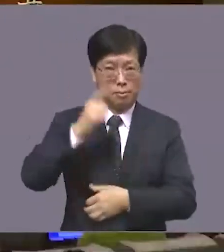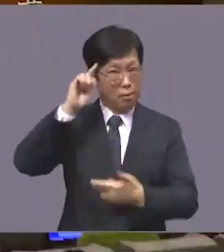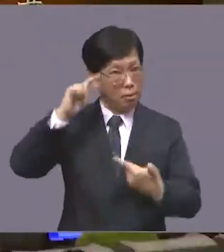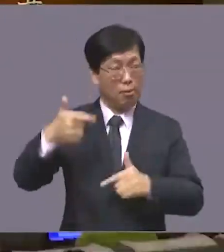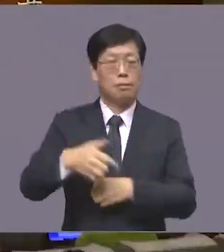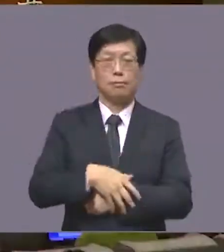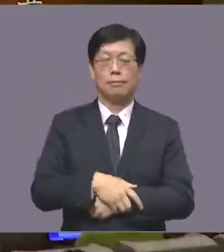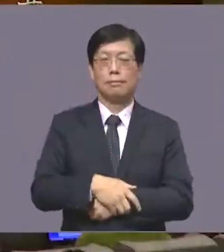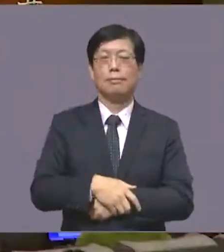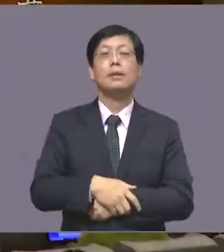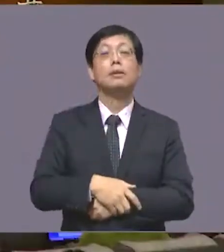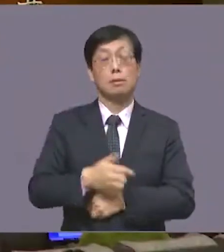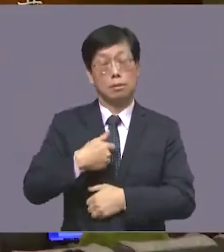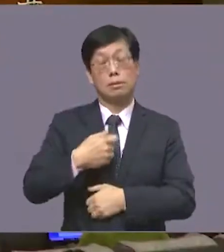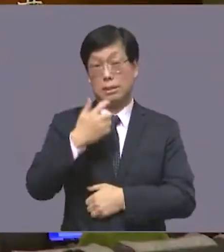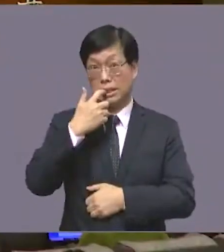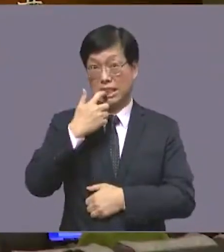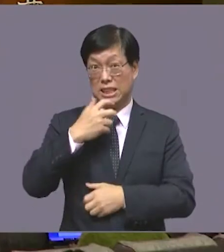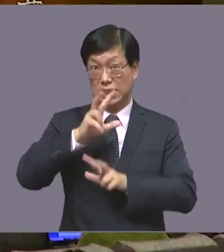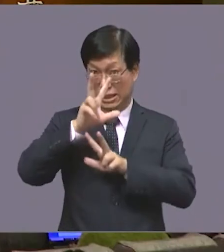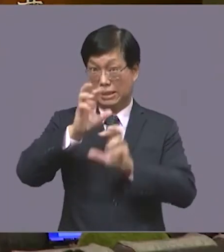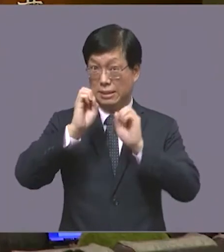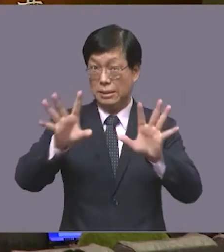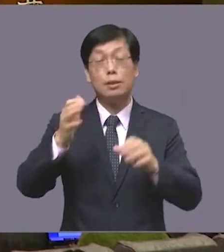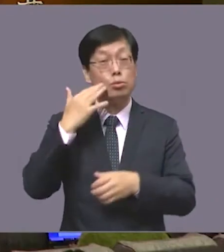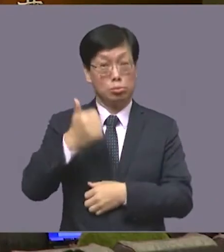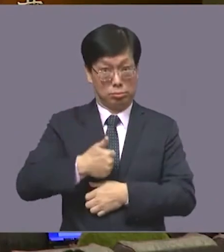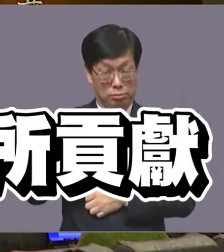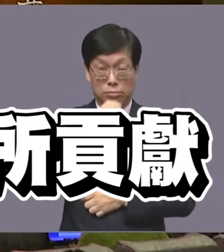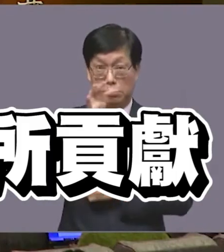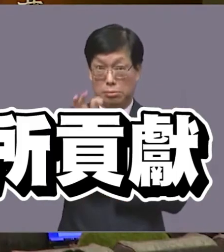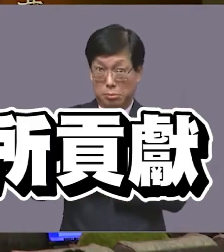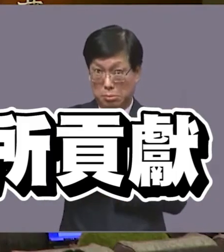致。我的更白话文就是，如果没办法在